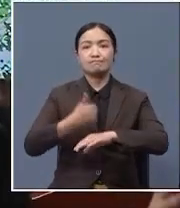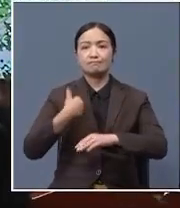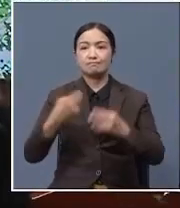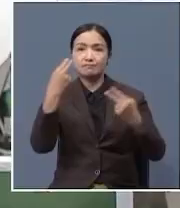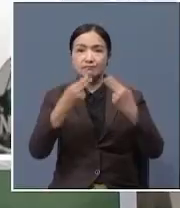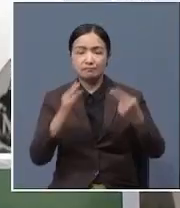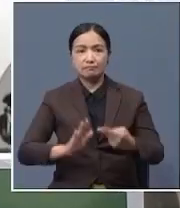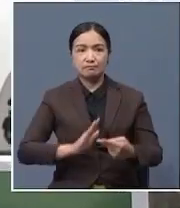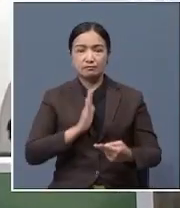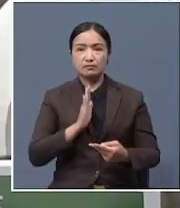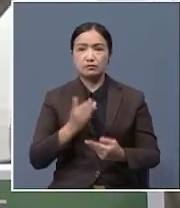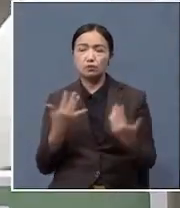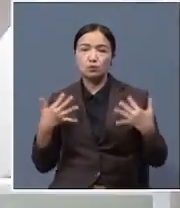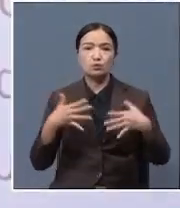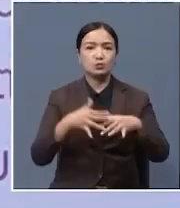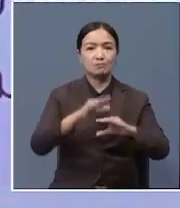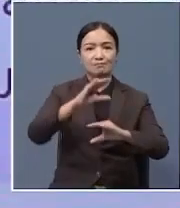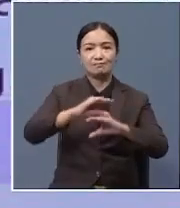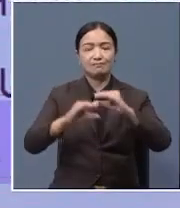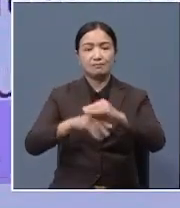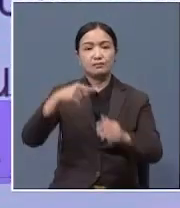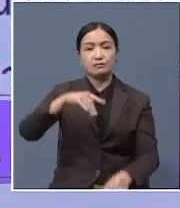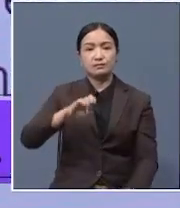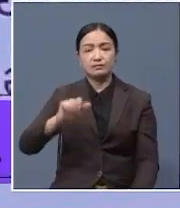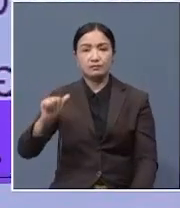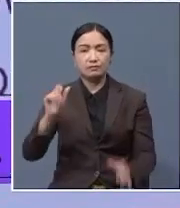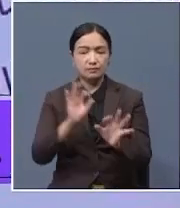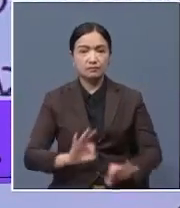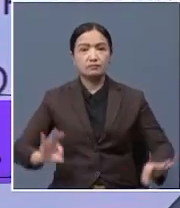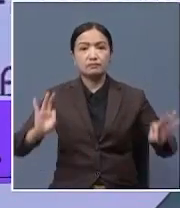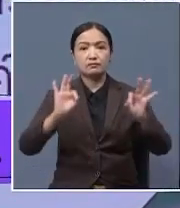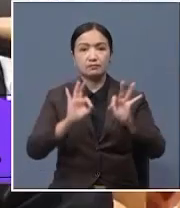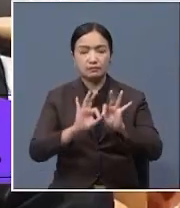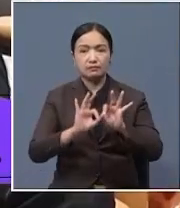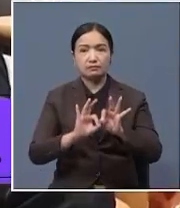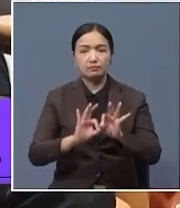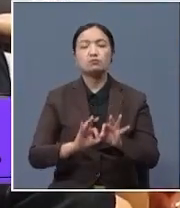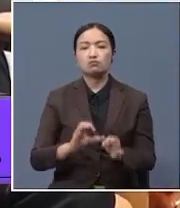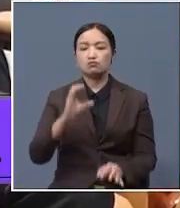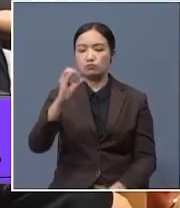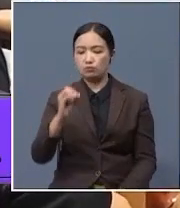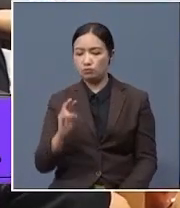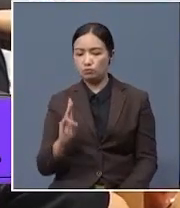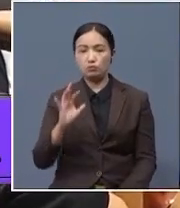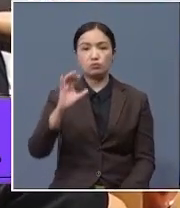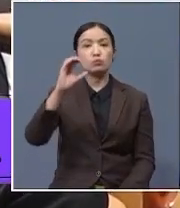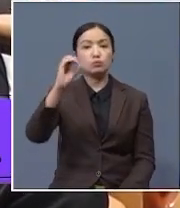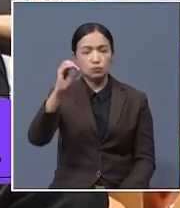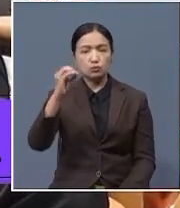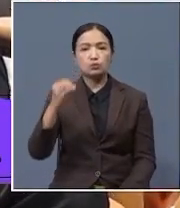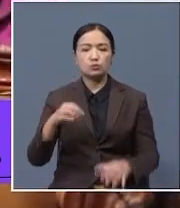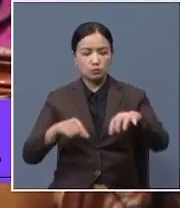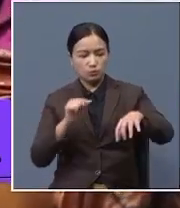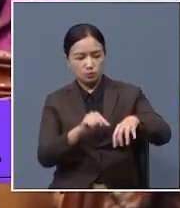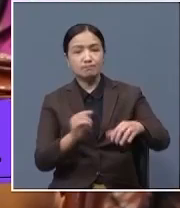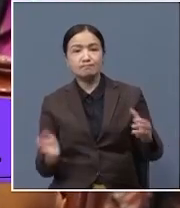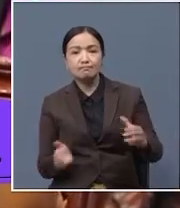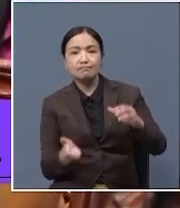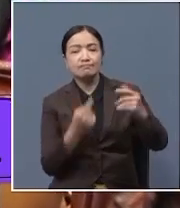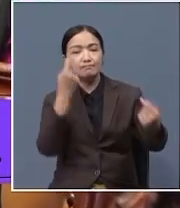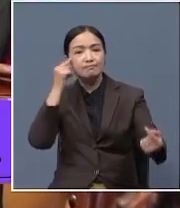แขกผู้มีเกียรติร่วมโครงการ PA เล็งเห็นความสำคัญของ Net Zero เพื่อขับเคลื่อนองค์กรสู่เป้าหมาย